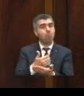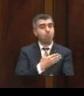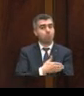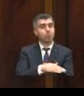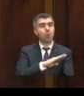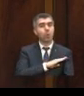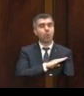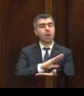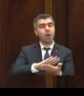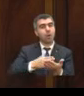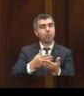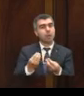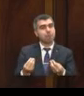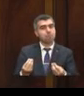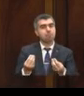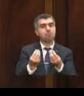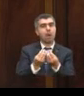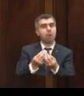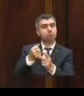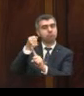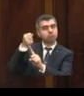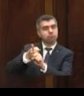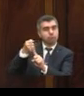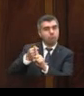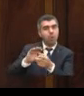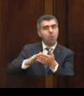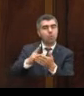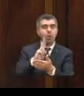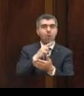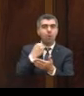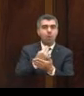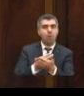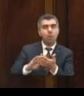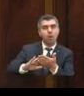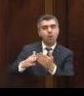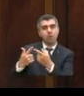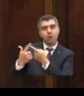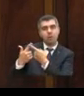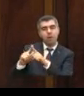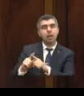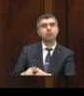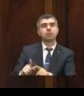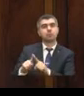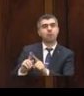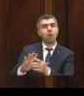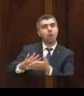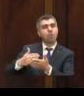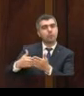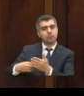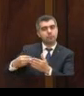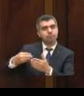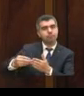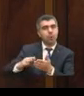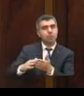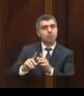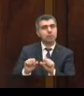بفعالية في الجهود التي بذلتها الدولة عبر السلطات العامة خلال جميع مراحل تدبير أزمة